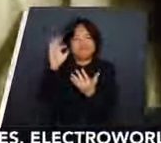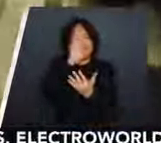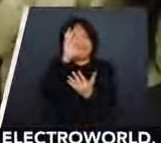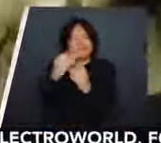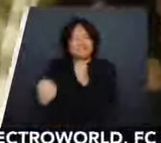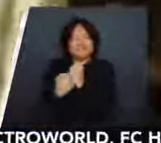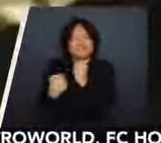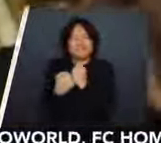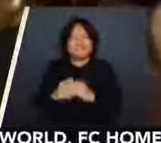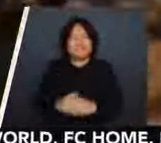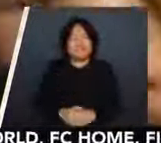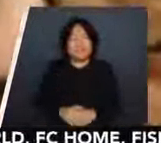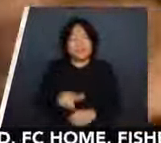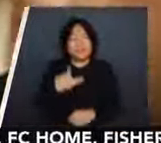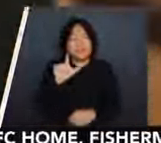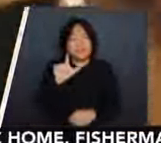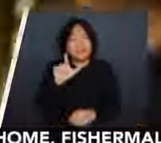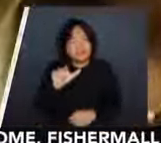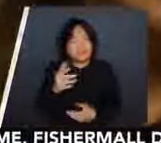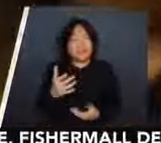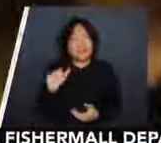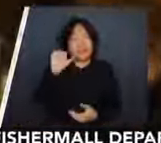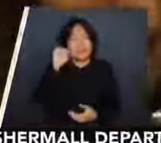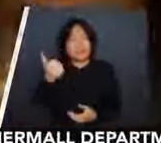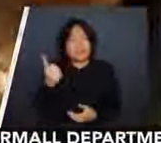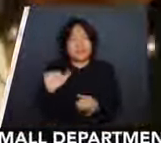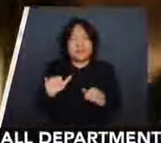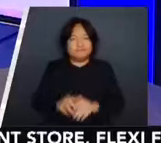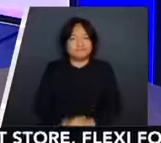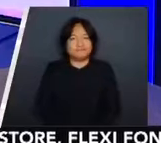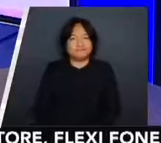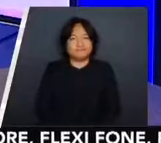Again mamaya at bukas sa mga mall sa Dubai.